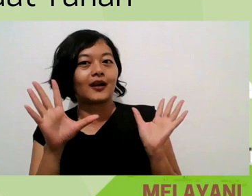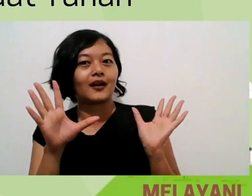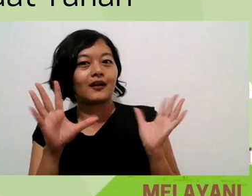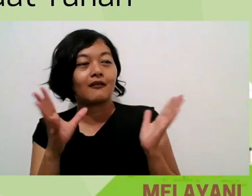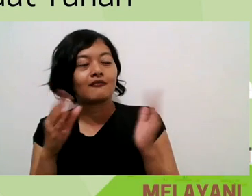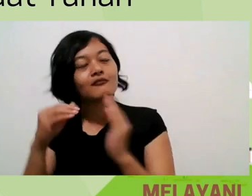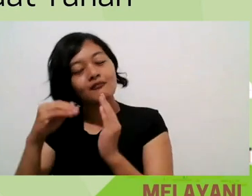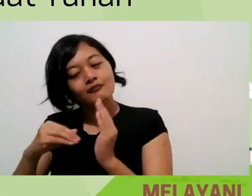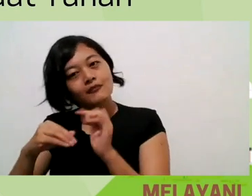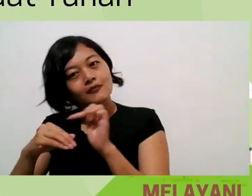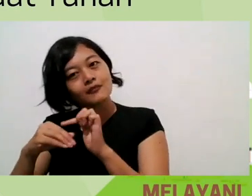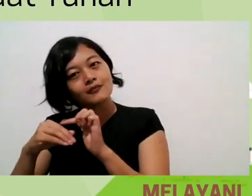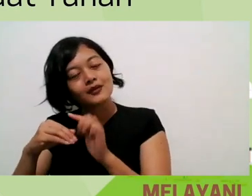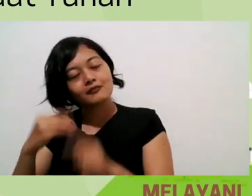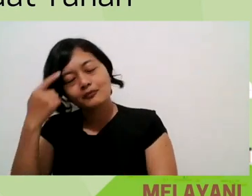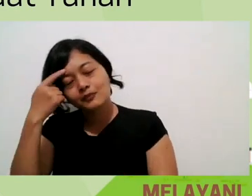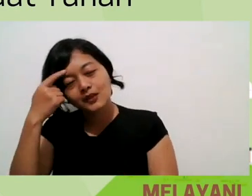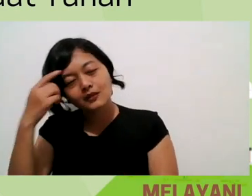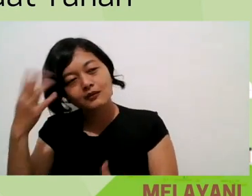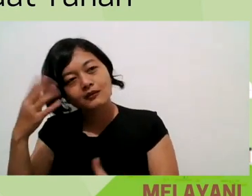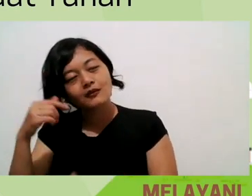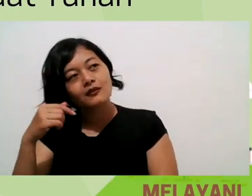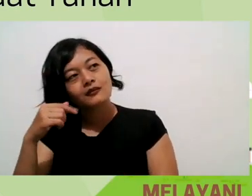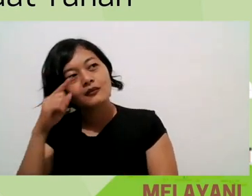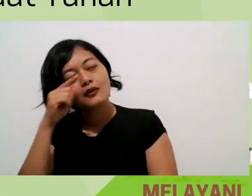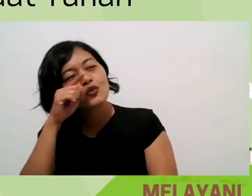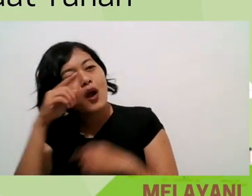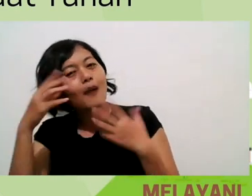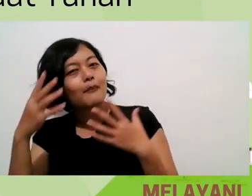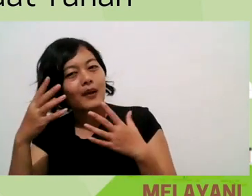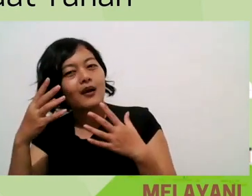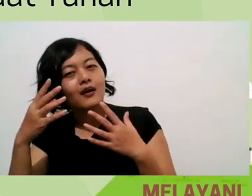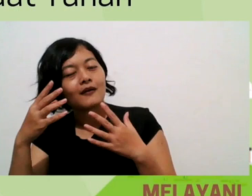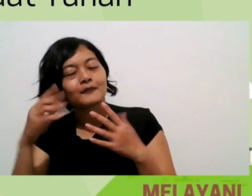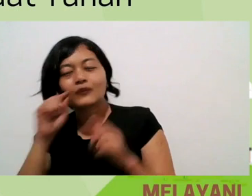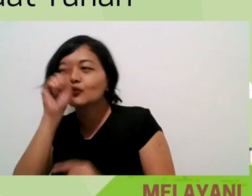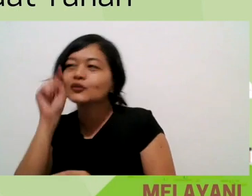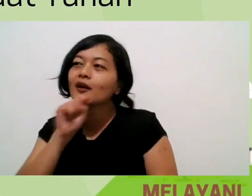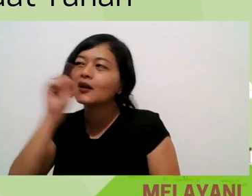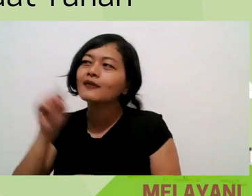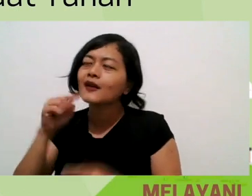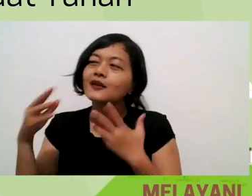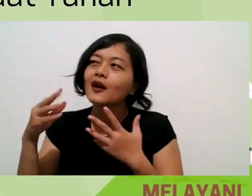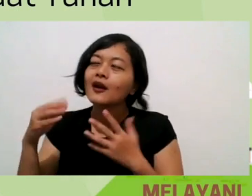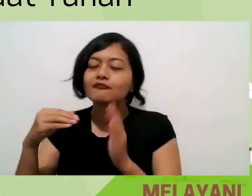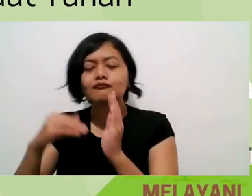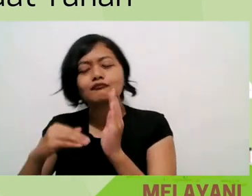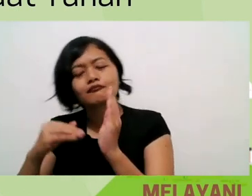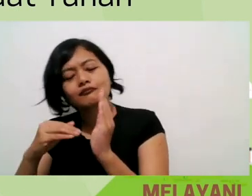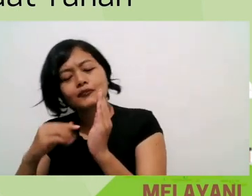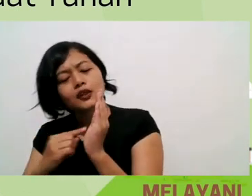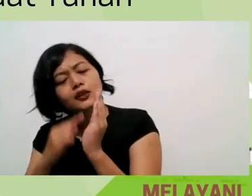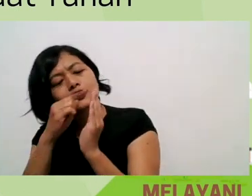Ia memanjat dinding sumur itu dengan hati-hati, mengintip dari pinggir sumur itu.